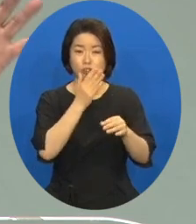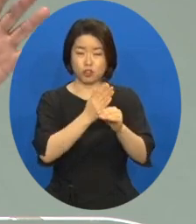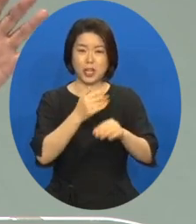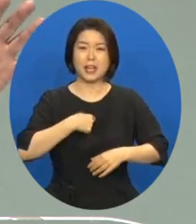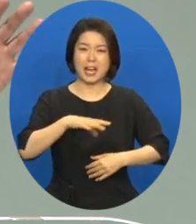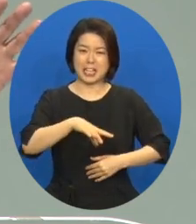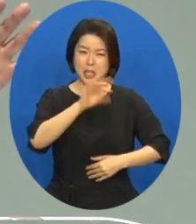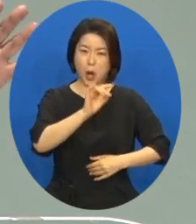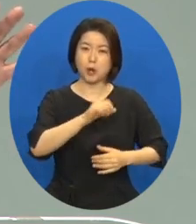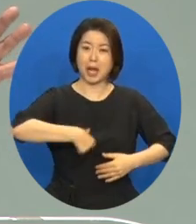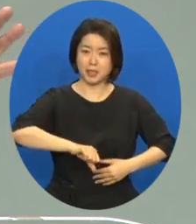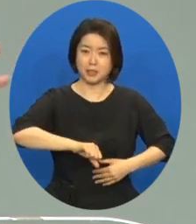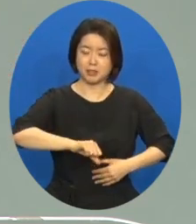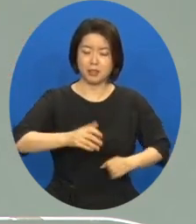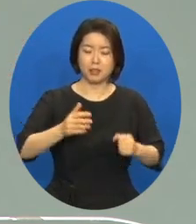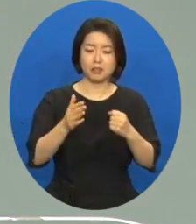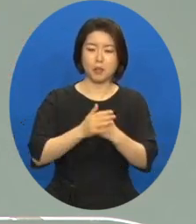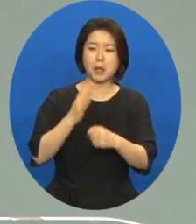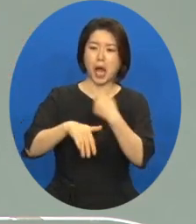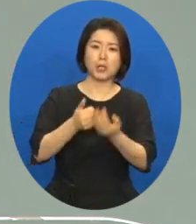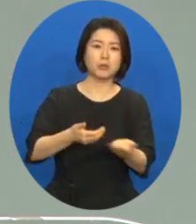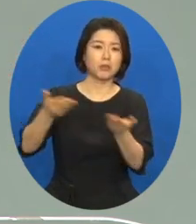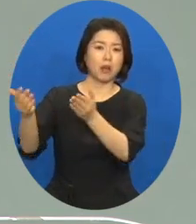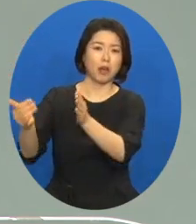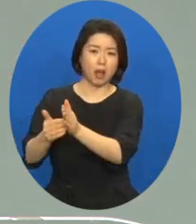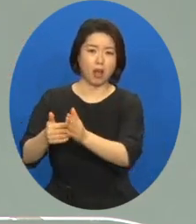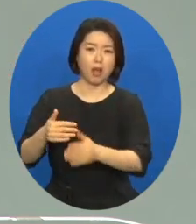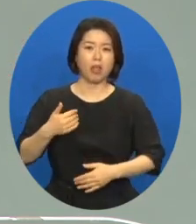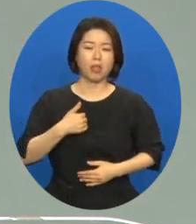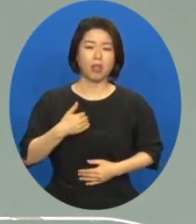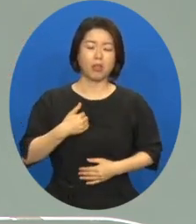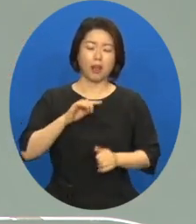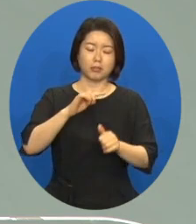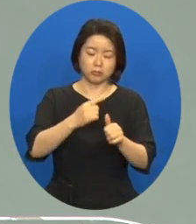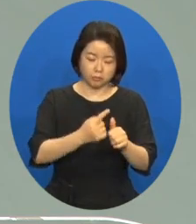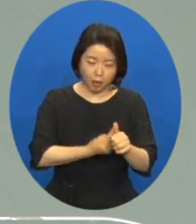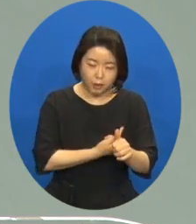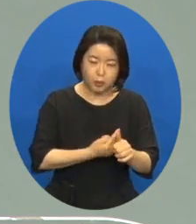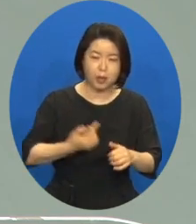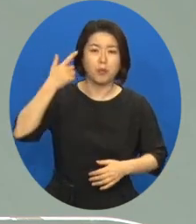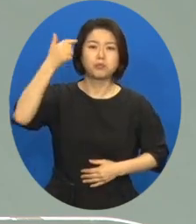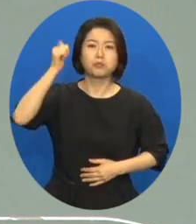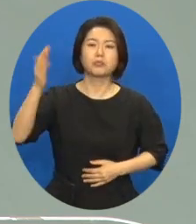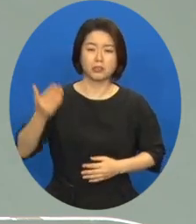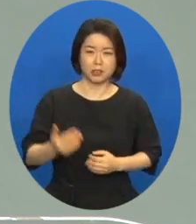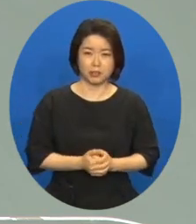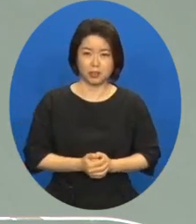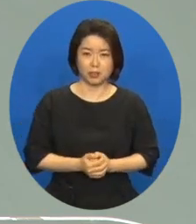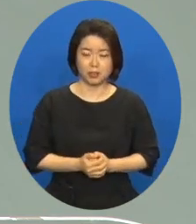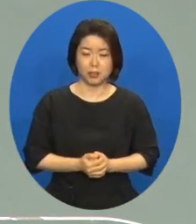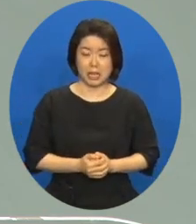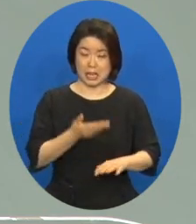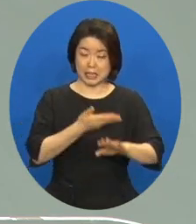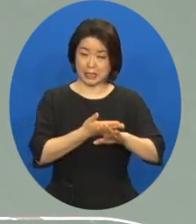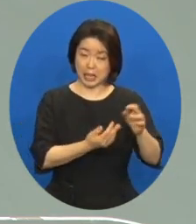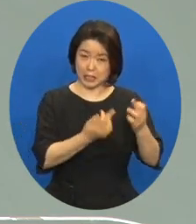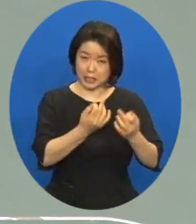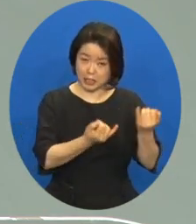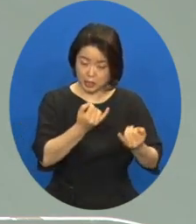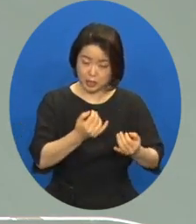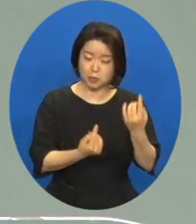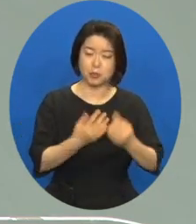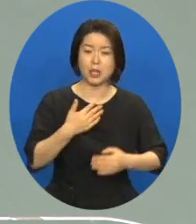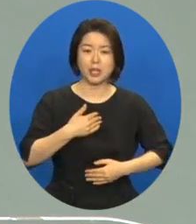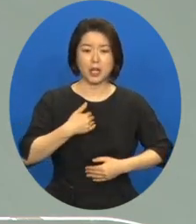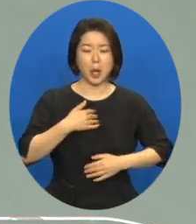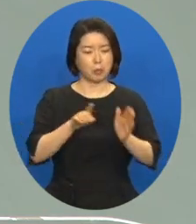하나님께 바치신 거예요. 그래서 목사가 된 겁니다. 제가 다른 형제들보다 유난히 믿음이 좋았고 인물도